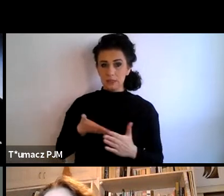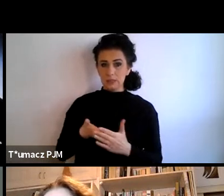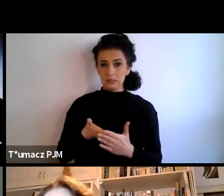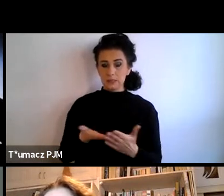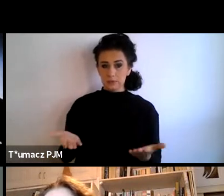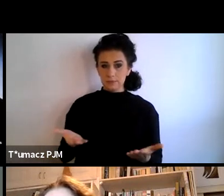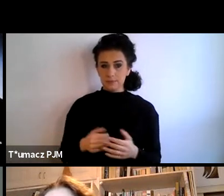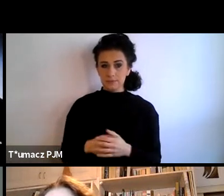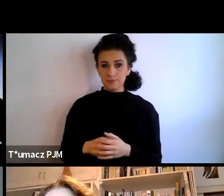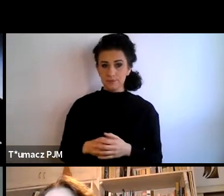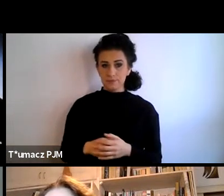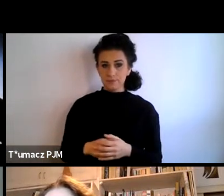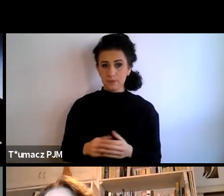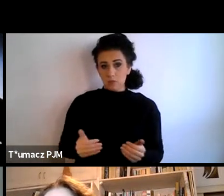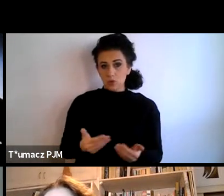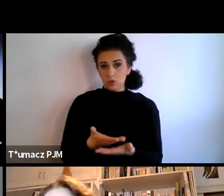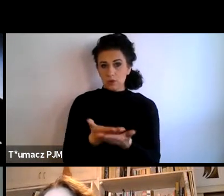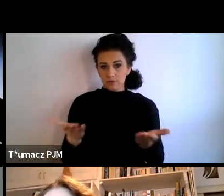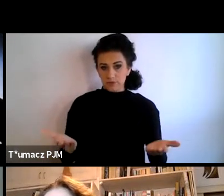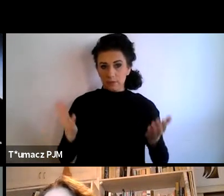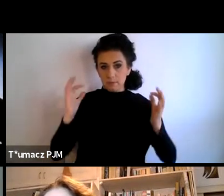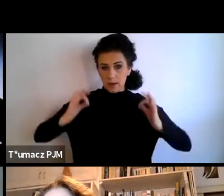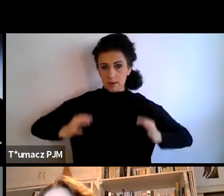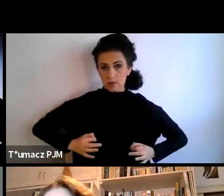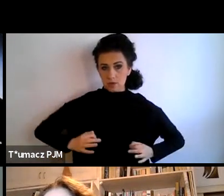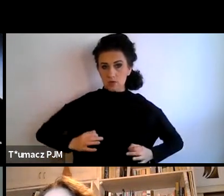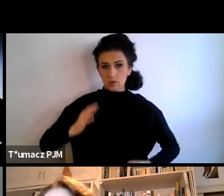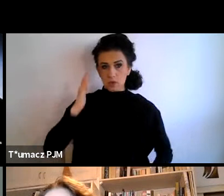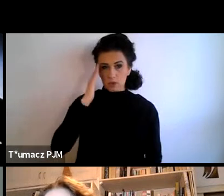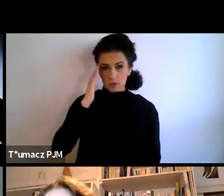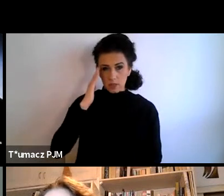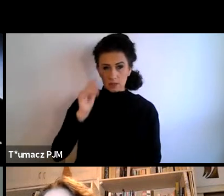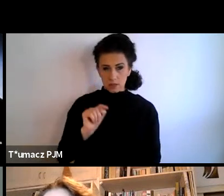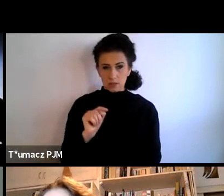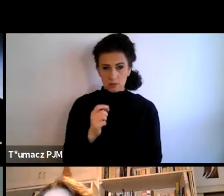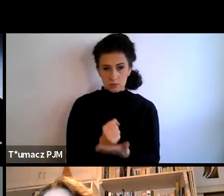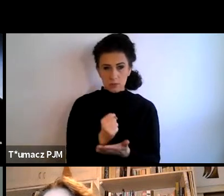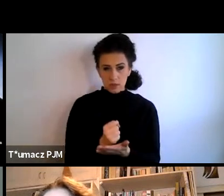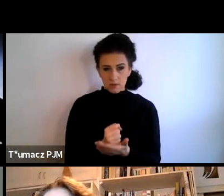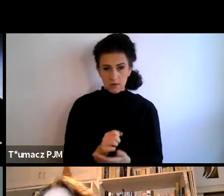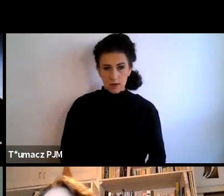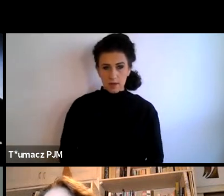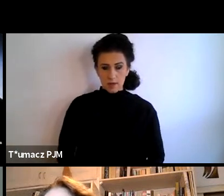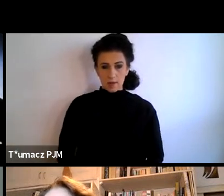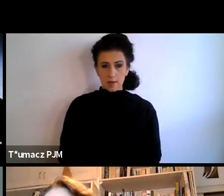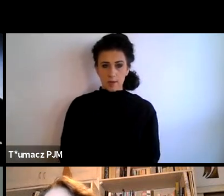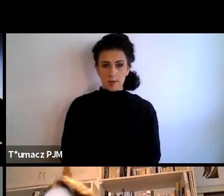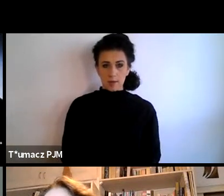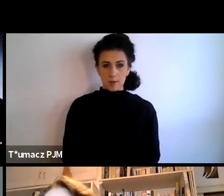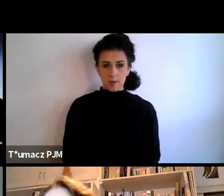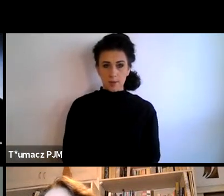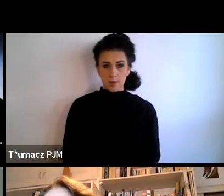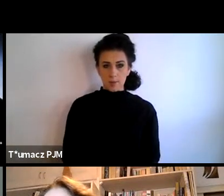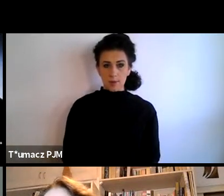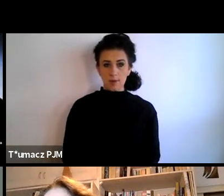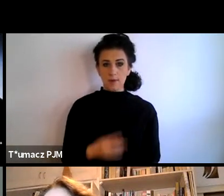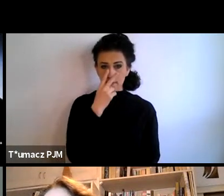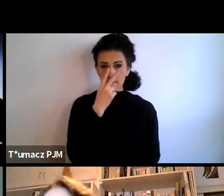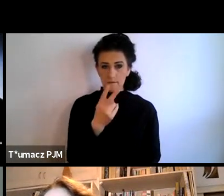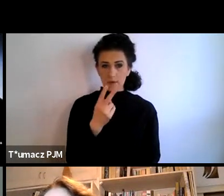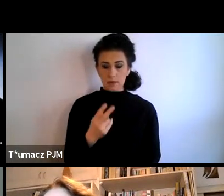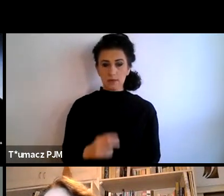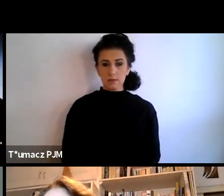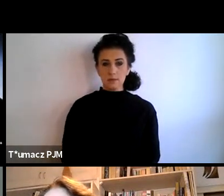Czy państwo takie przypadki są znane może? I tak, tutaj mam, widzę głos